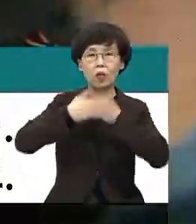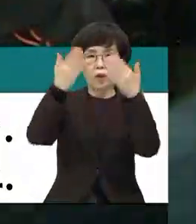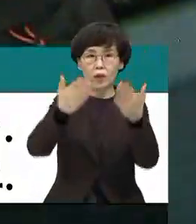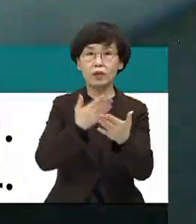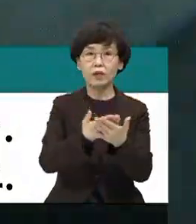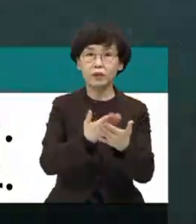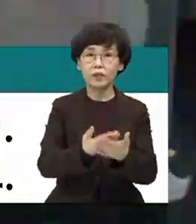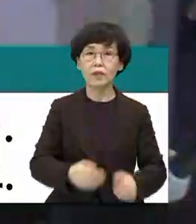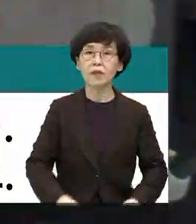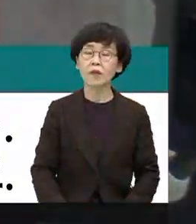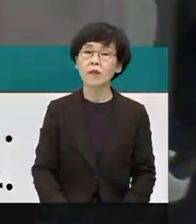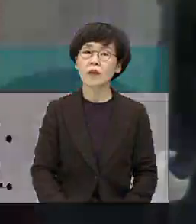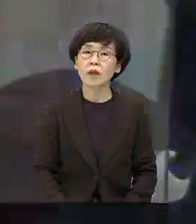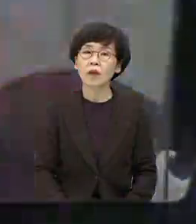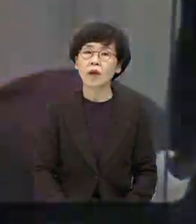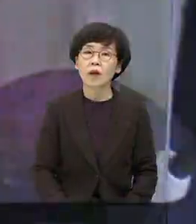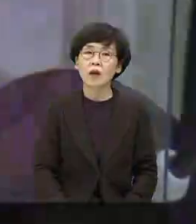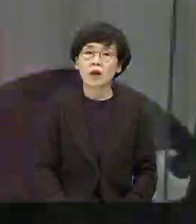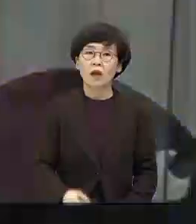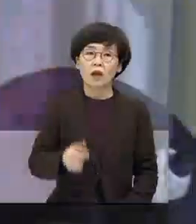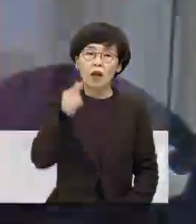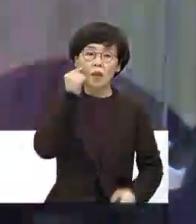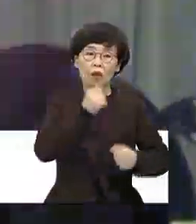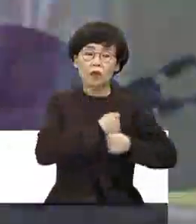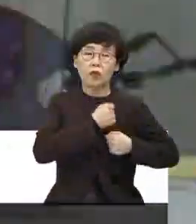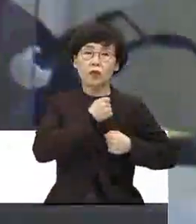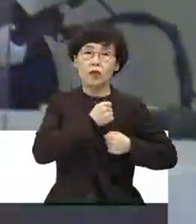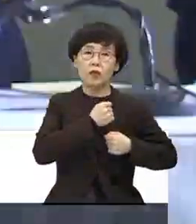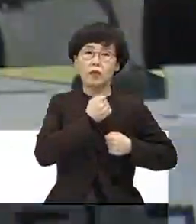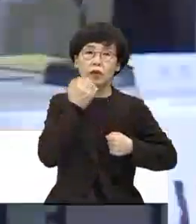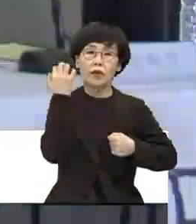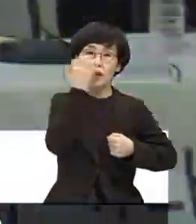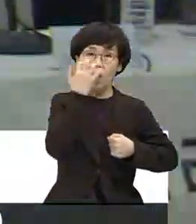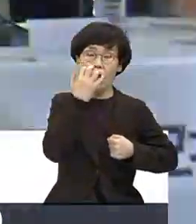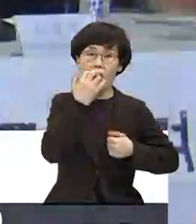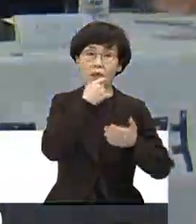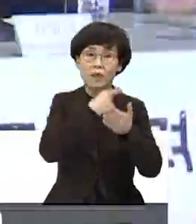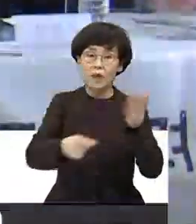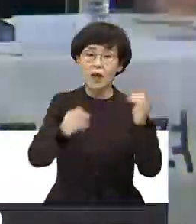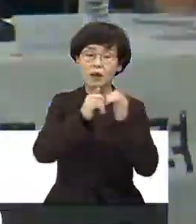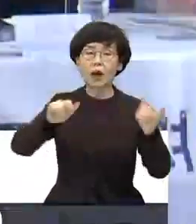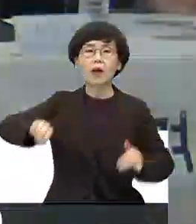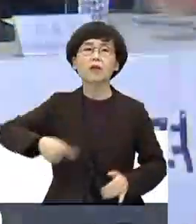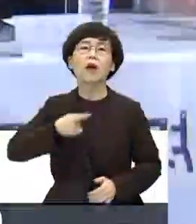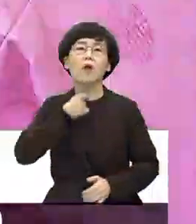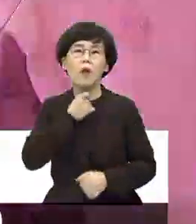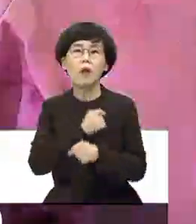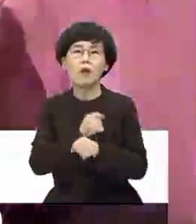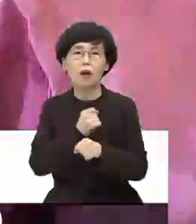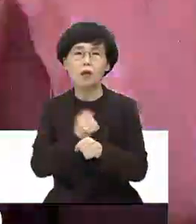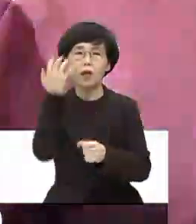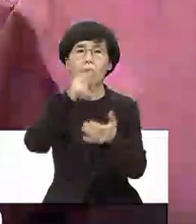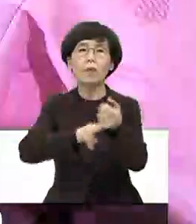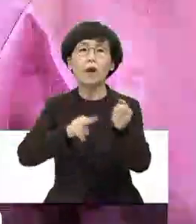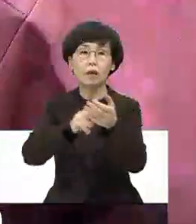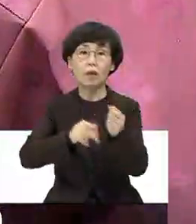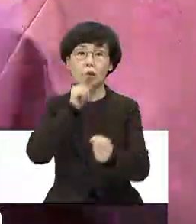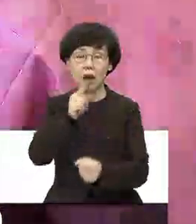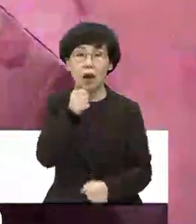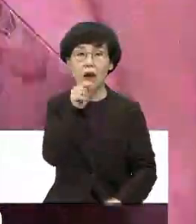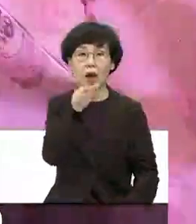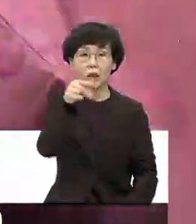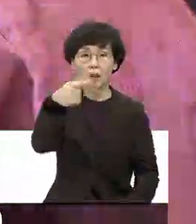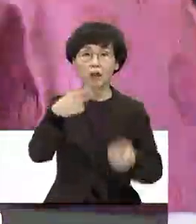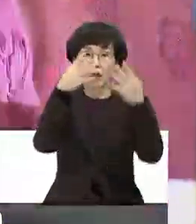하게 하여 주십시오. 위안부 피해자를 자발적 매춘부라고 규정한 마크 램지어 미국 하버드대 교수의